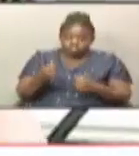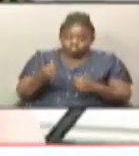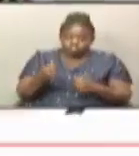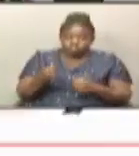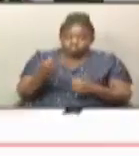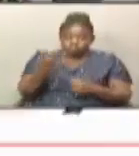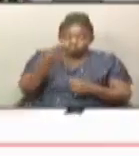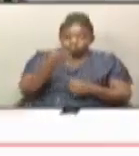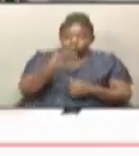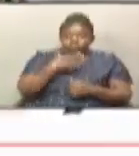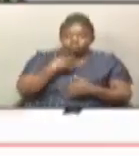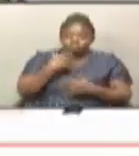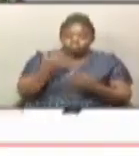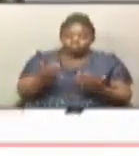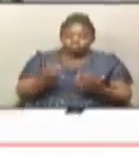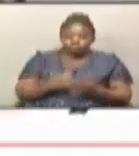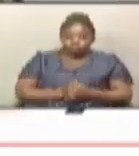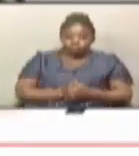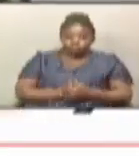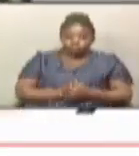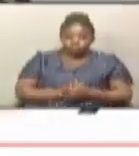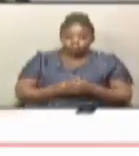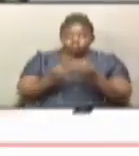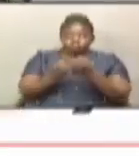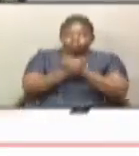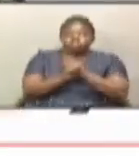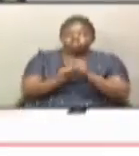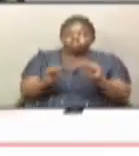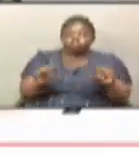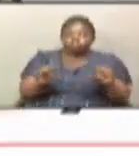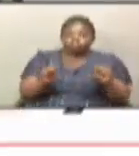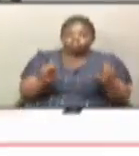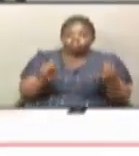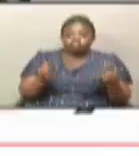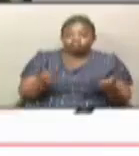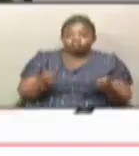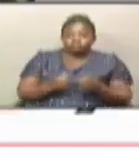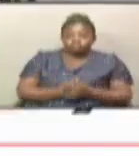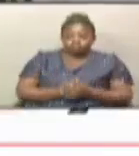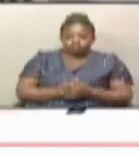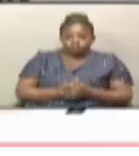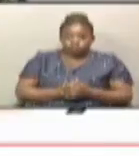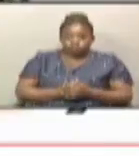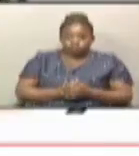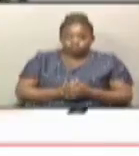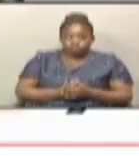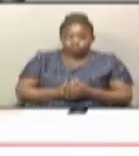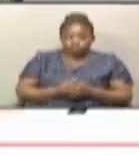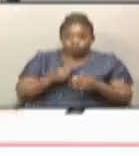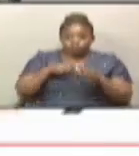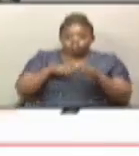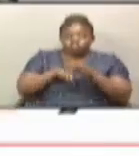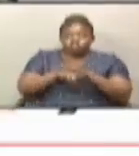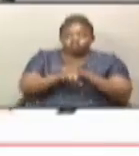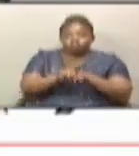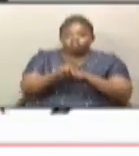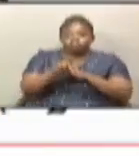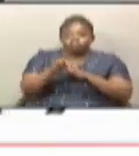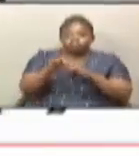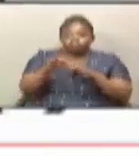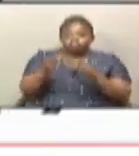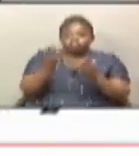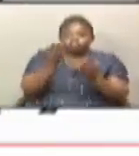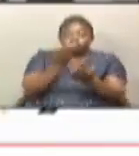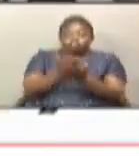kunkola kufuono kalinaalaga ti ansaasa tugenda bakanensa banne balusubuja ne tuyingira munda ne